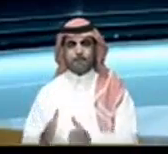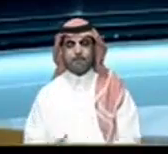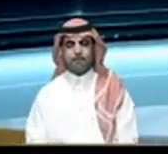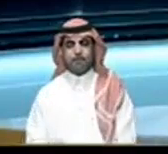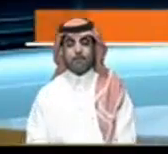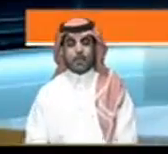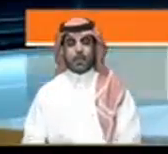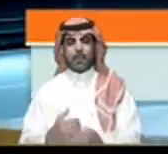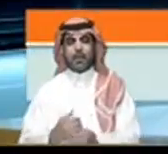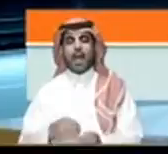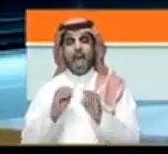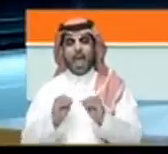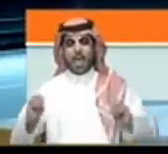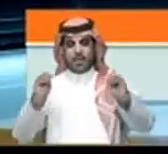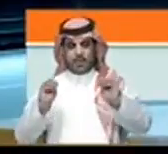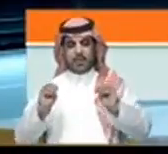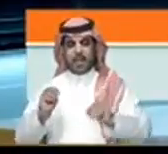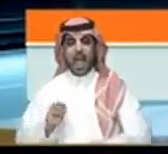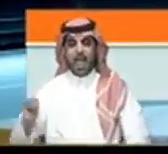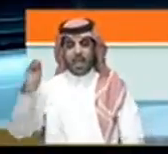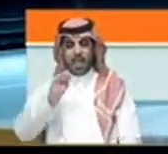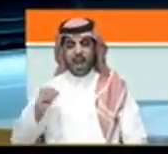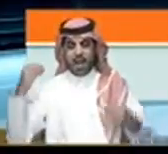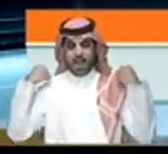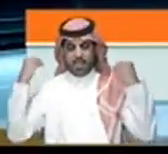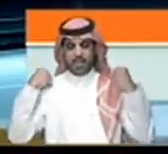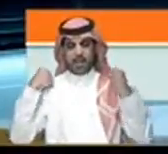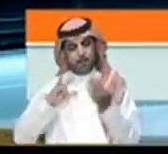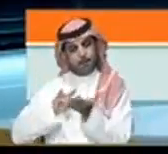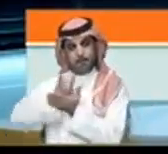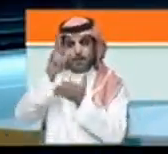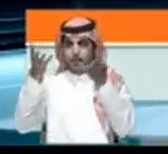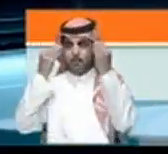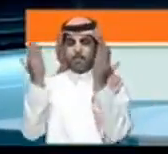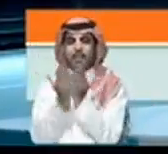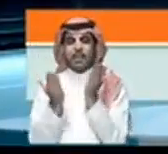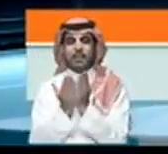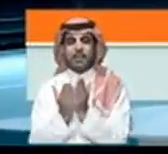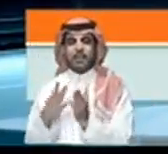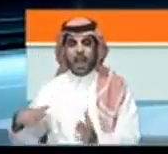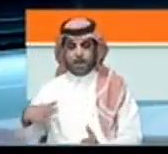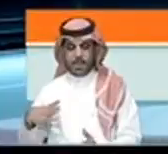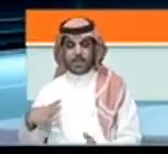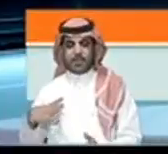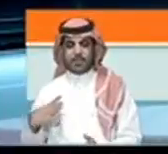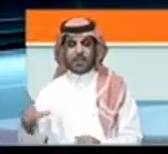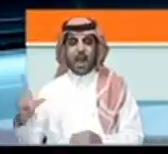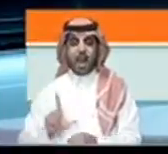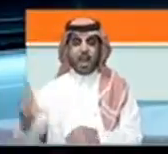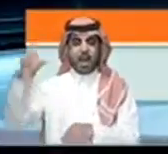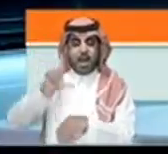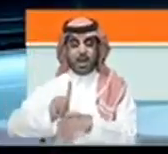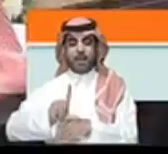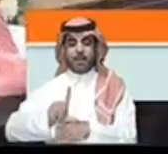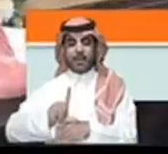اطلقت هيئه الرياضه برنامج ابتعاث للمواهب في كره القدم بحضور صاحب السمو الملكي الامير عبد العزيز بن تركي الفيصل